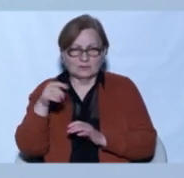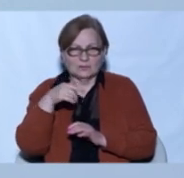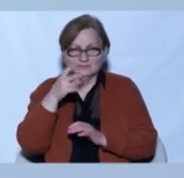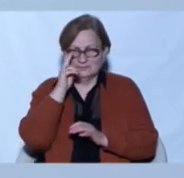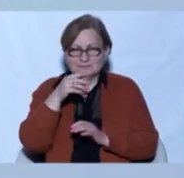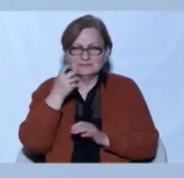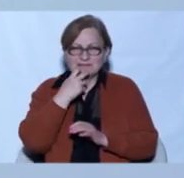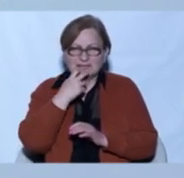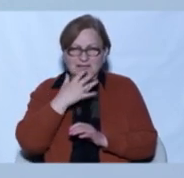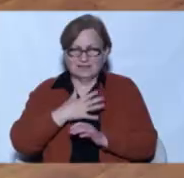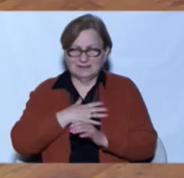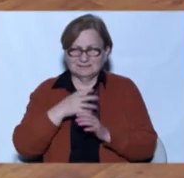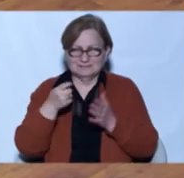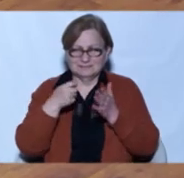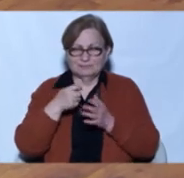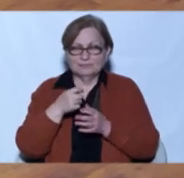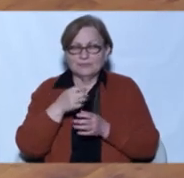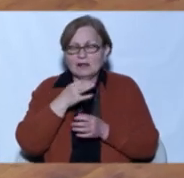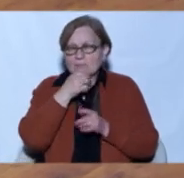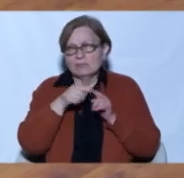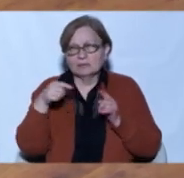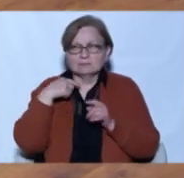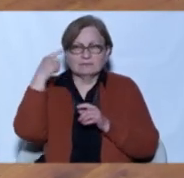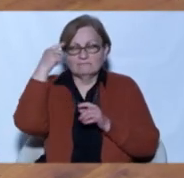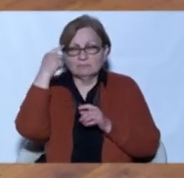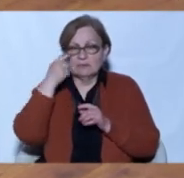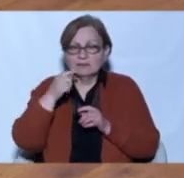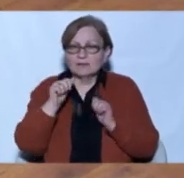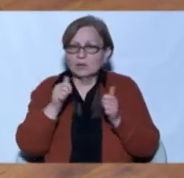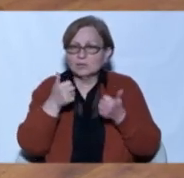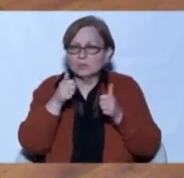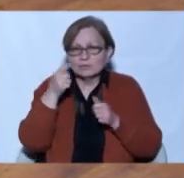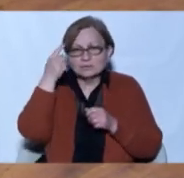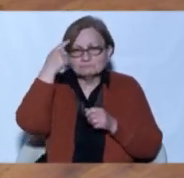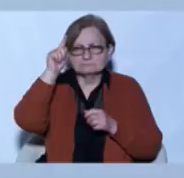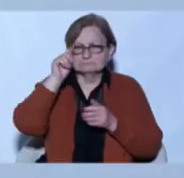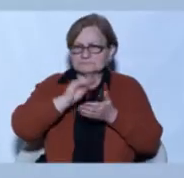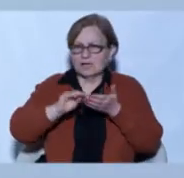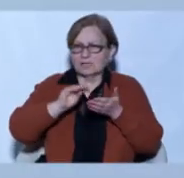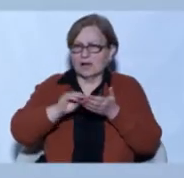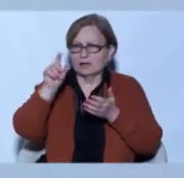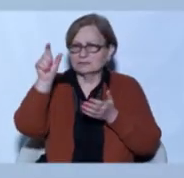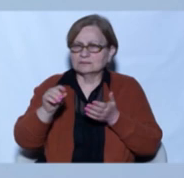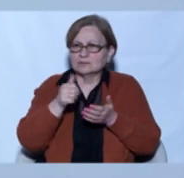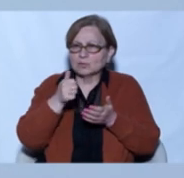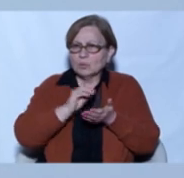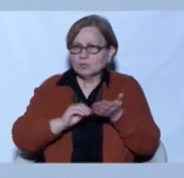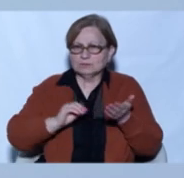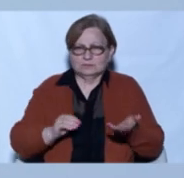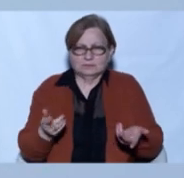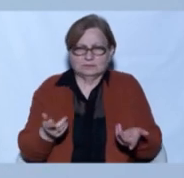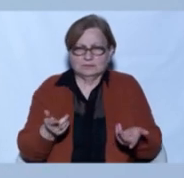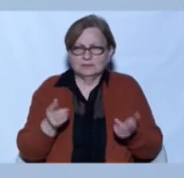ფიქრი დავიწყე, როგორ ქმნის მწერალი ბებიის ან ბაბუის მხატვრულ სახეს.